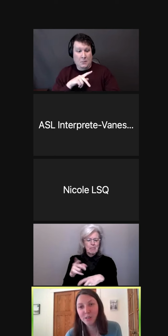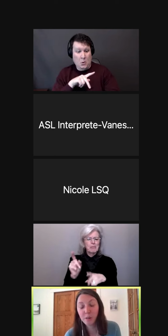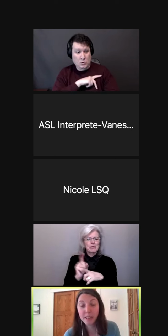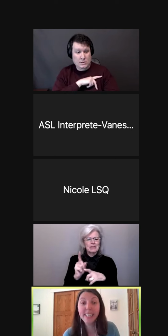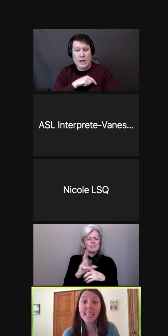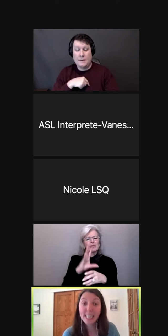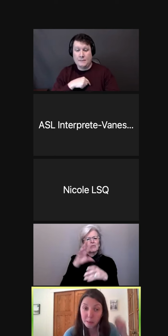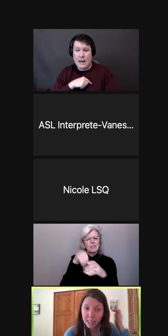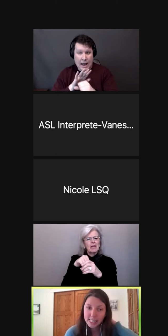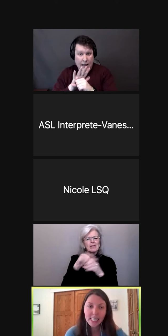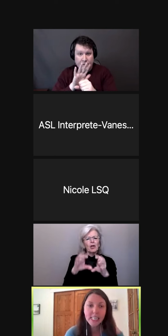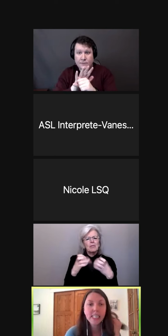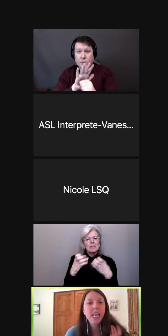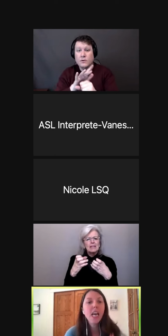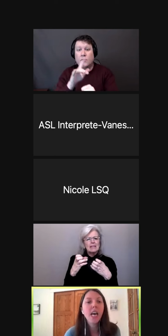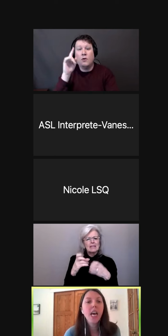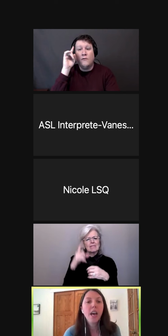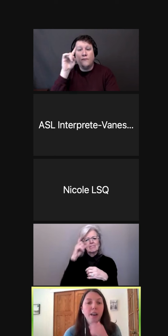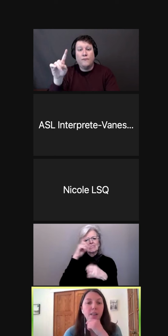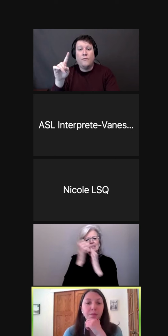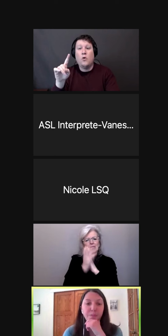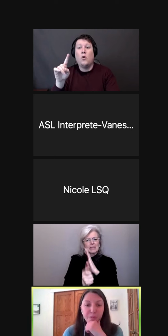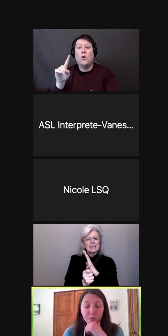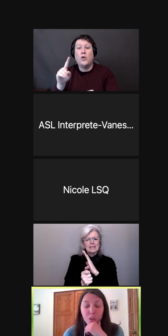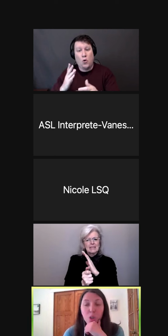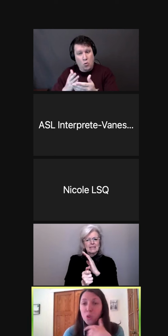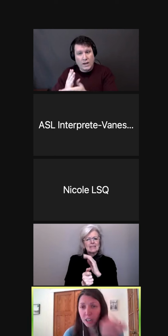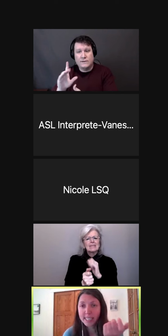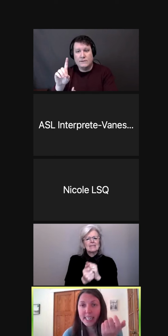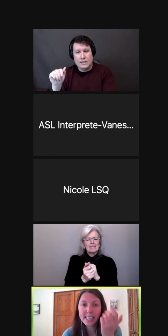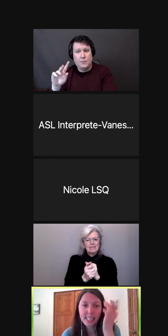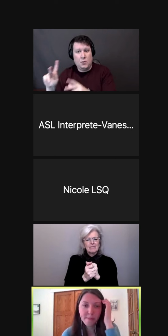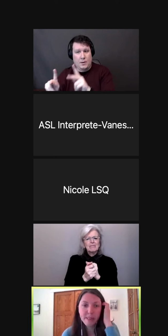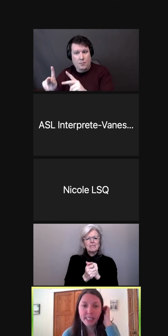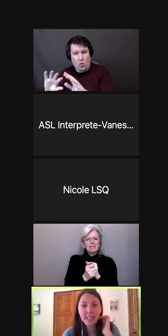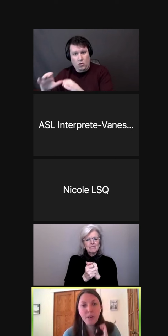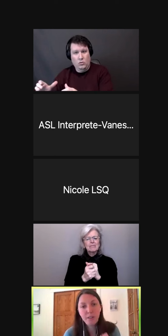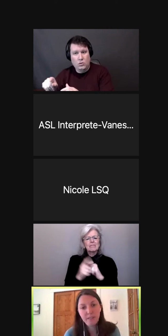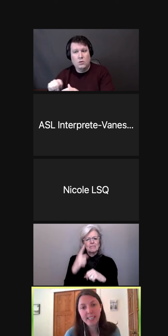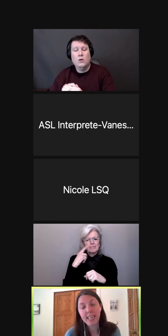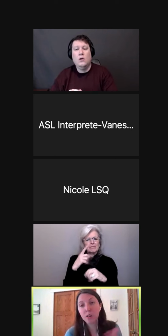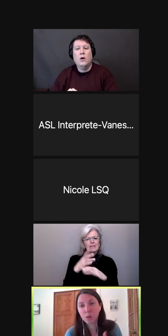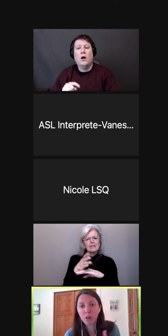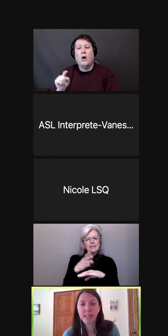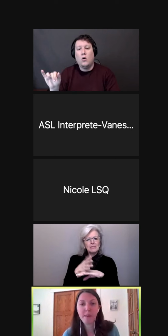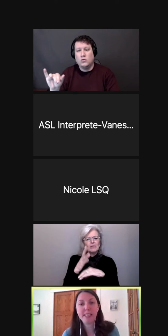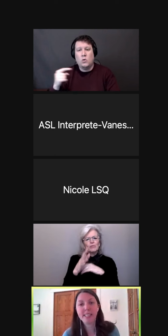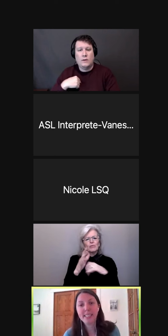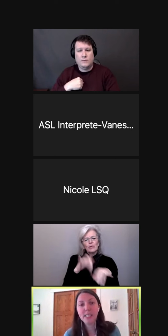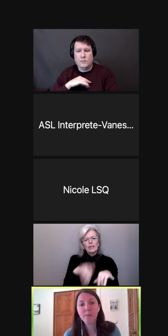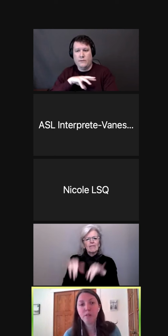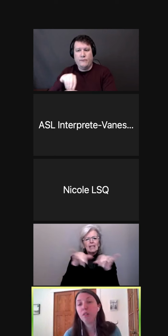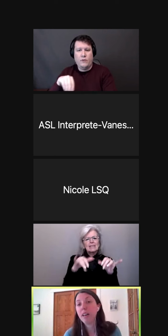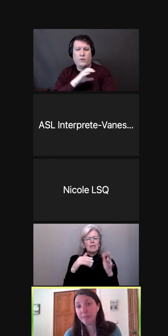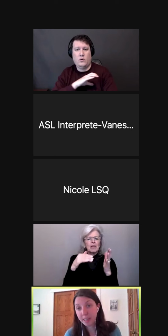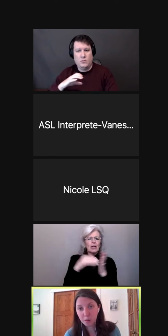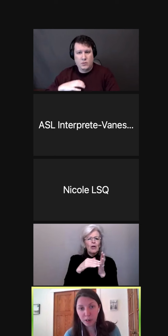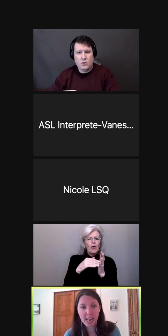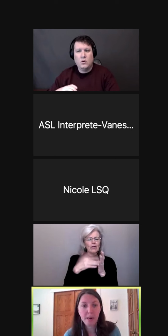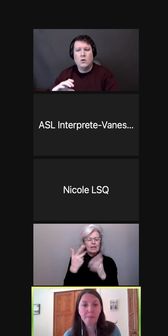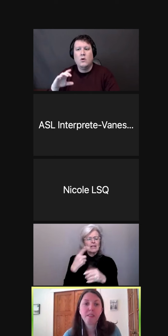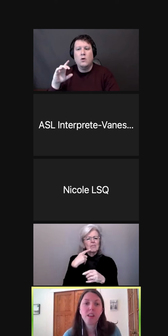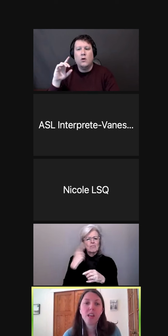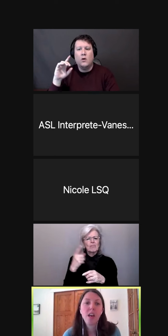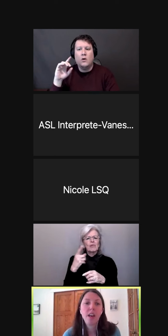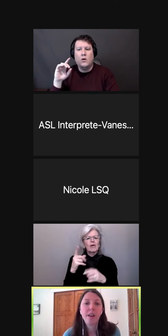fais partie du comité d'expertise du chantier d'accessibilité universelle et contre le capacitisme de la